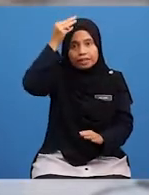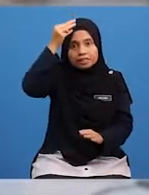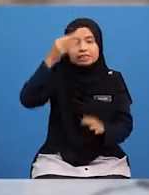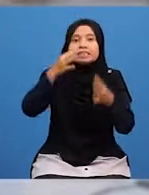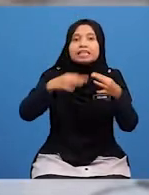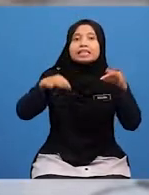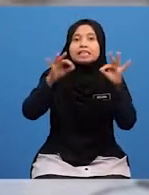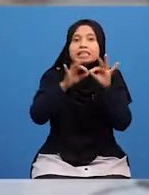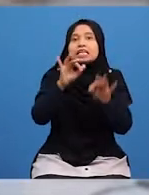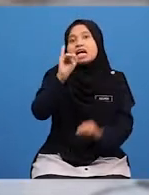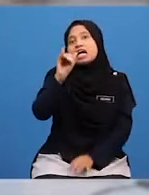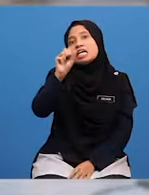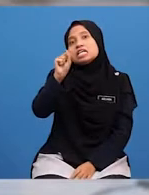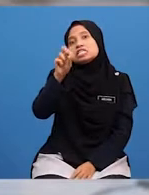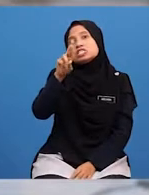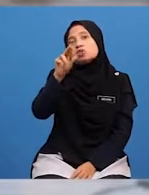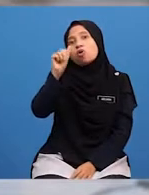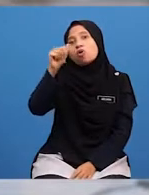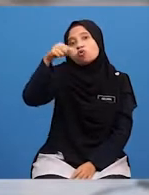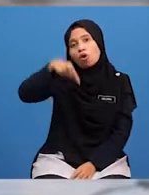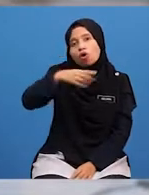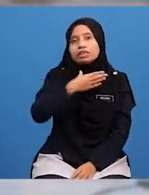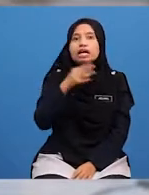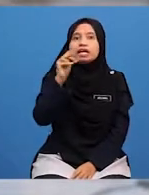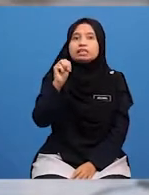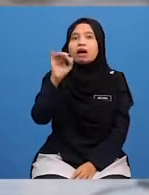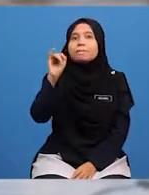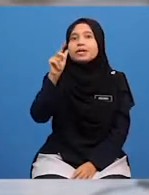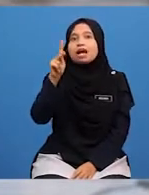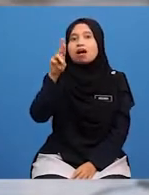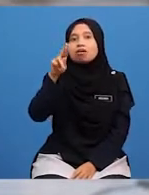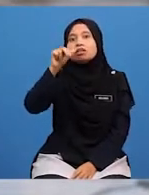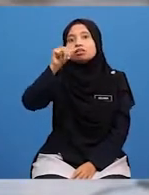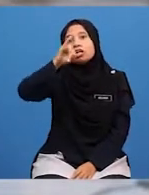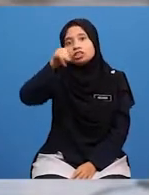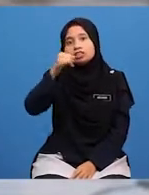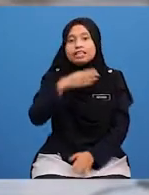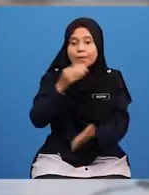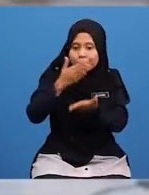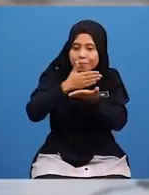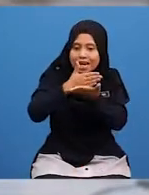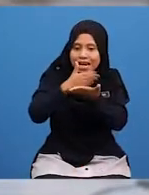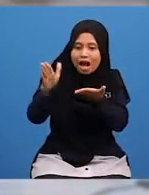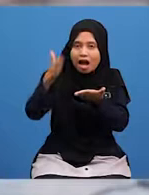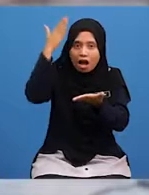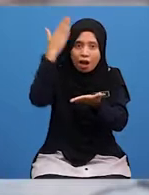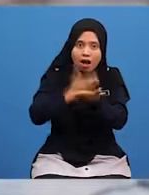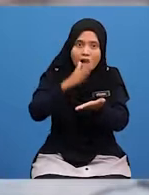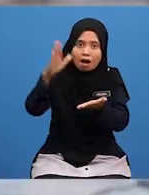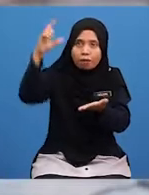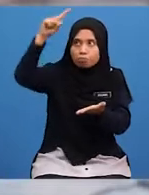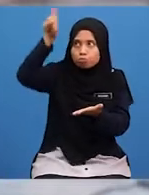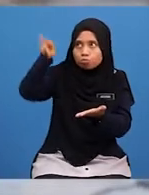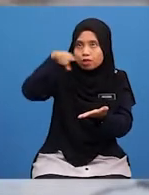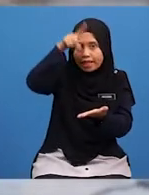peristiwa Isra' dan Mi'raj dan peristiwa baginda membelah bulan dengan isyarat tangan. Peristiwa ini